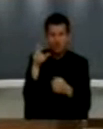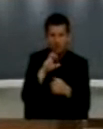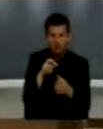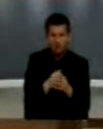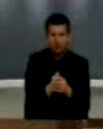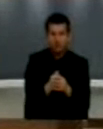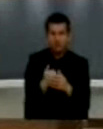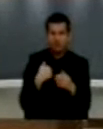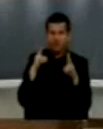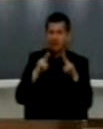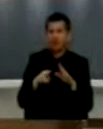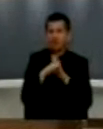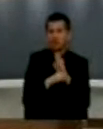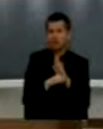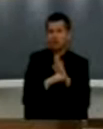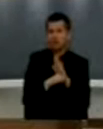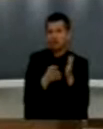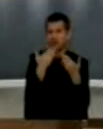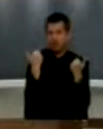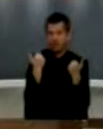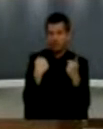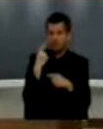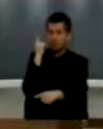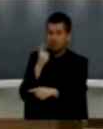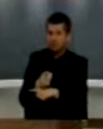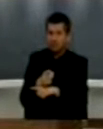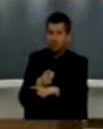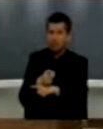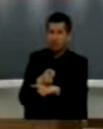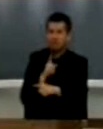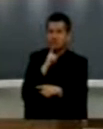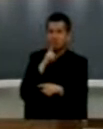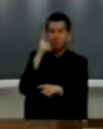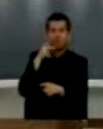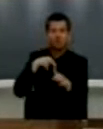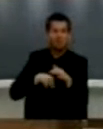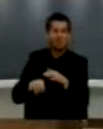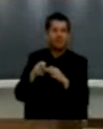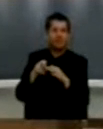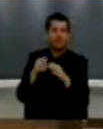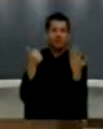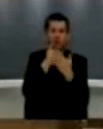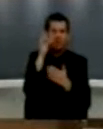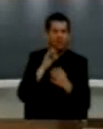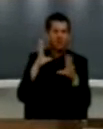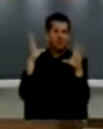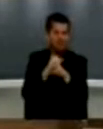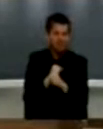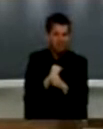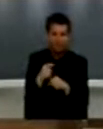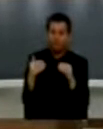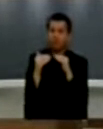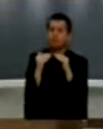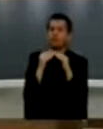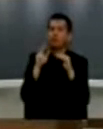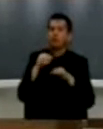Unë nuk kam të drejtë ligjore të urdhëroj rënimin e një objekti cili tani më është kryer afër 60% në përputhje me